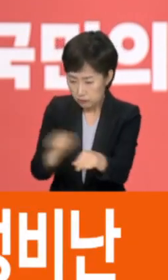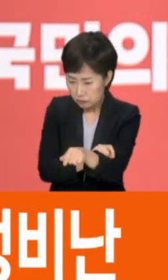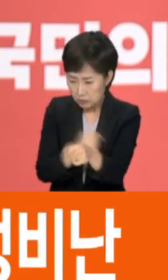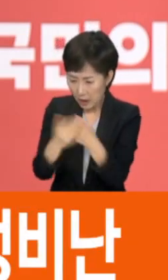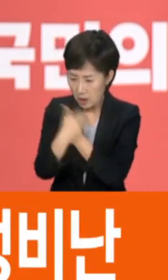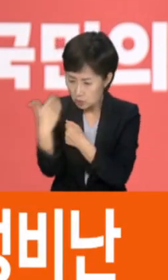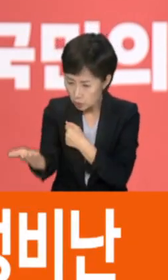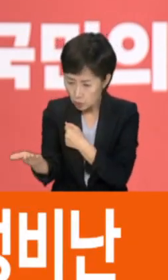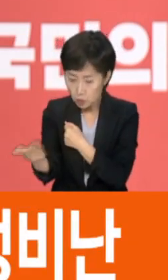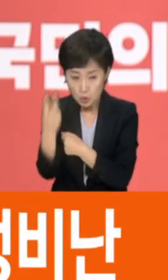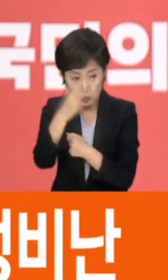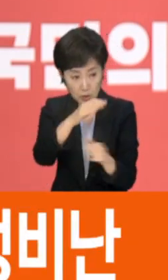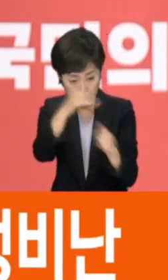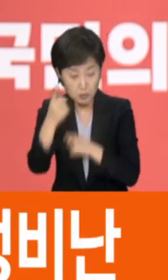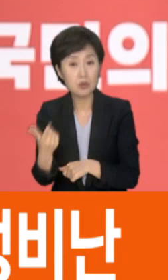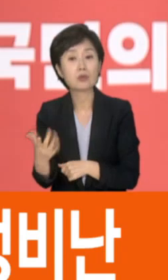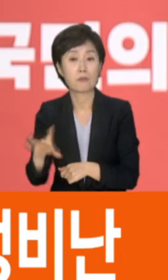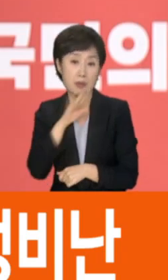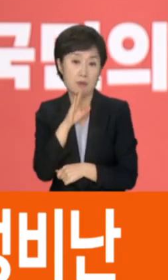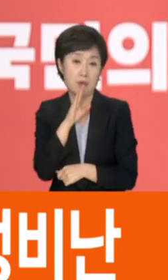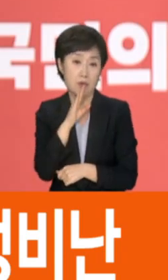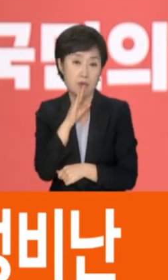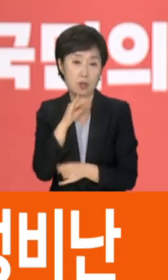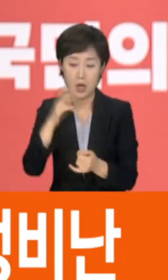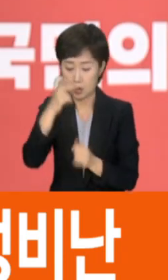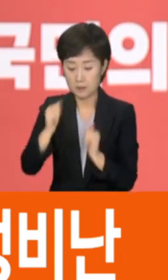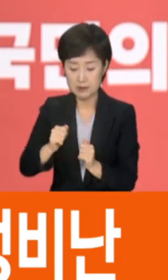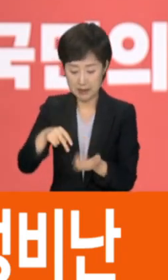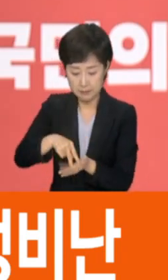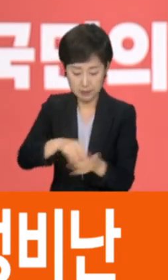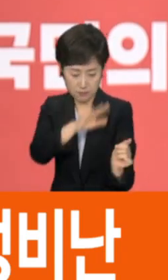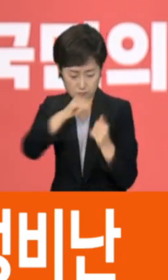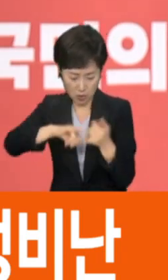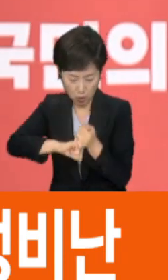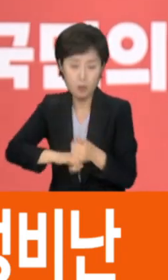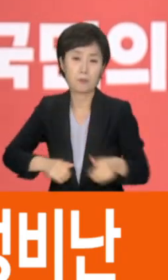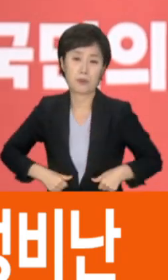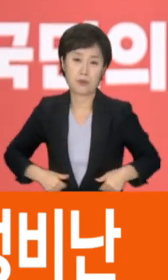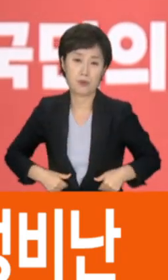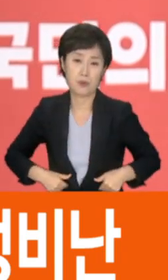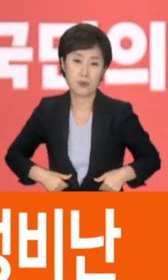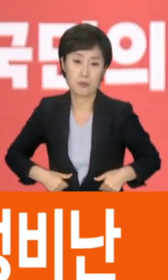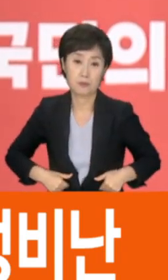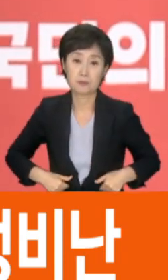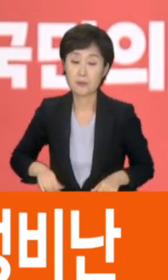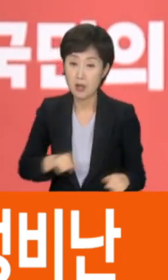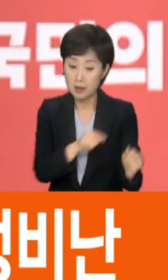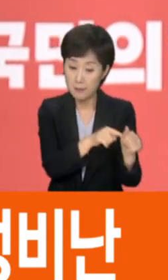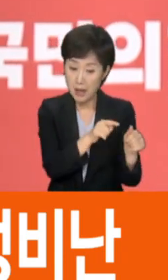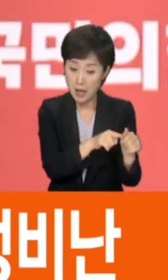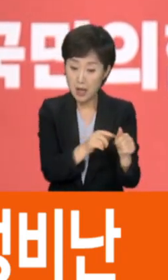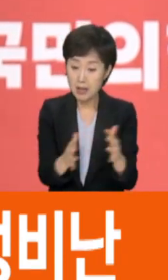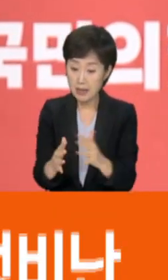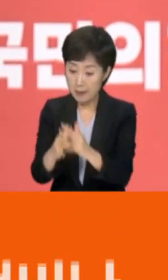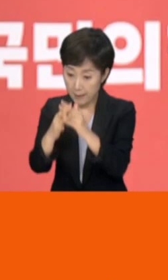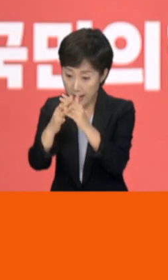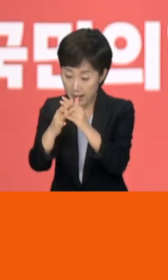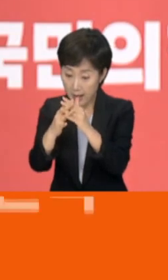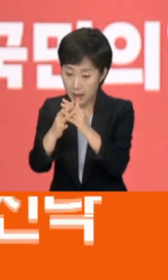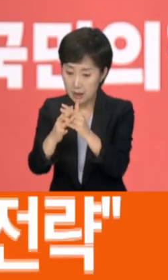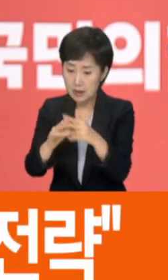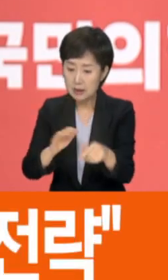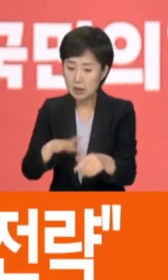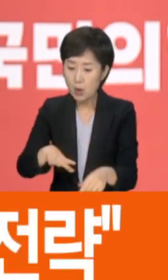조사는 처음이라며 검찰 조사가 필요하다고 강조했습니다. 앞서 이 대표가 이번 사업의 책임이 박근혜